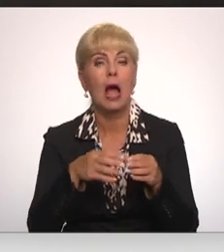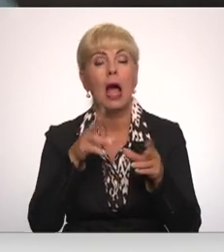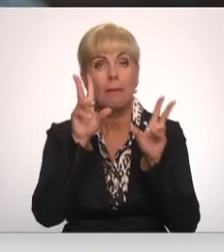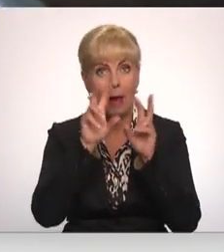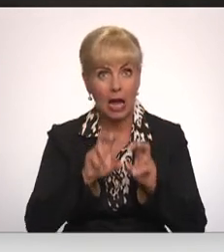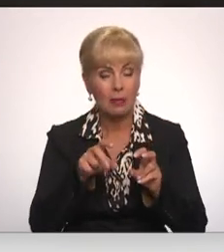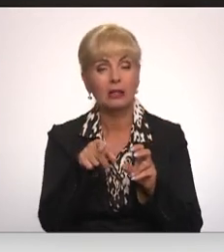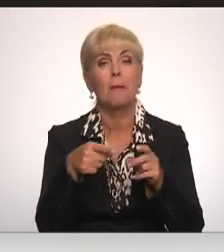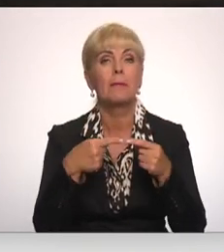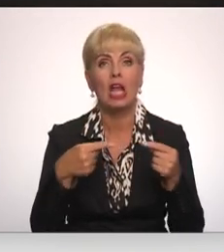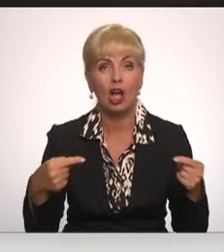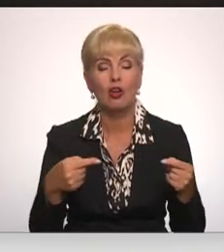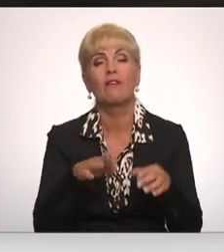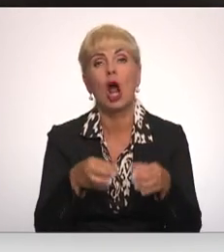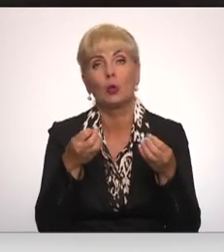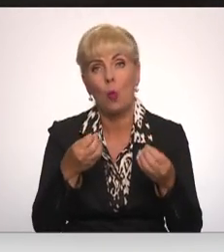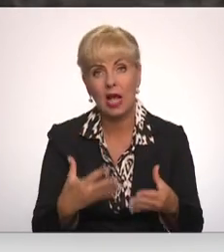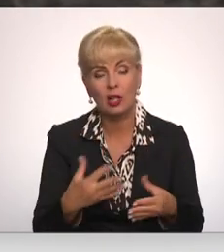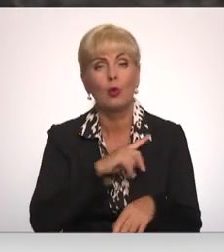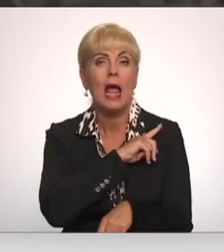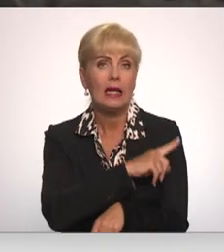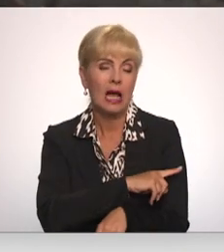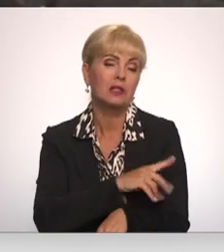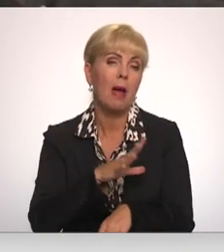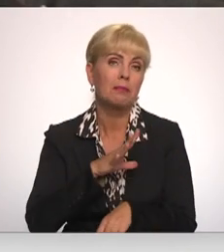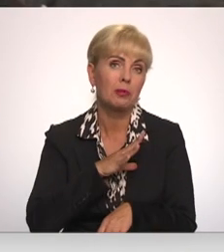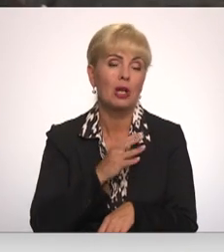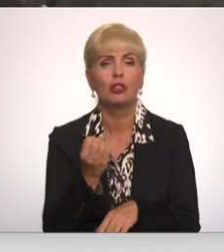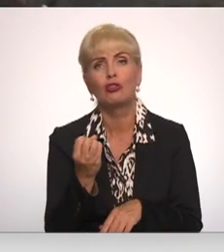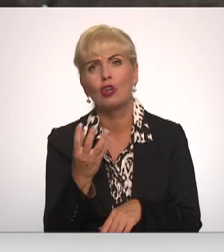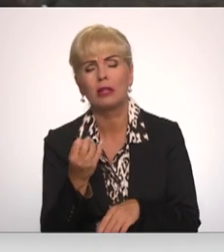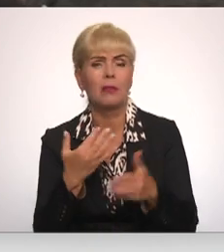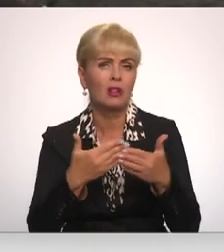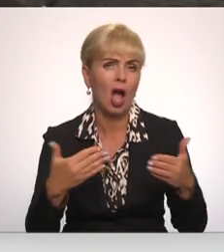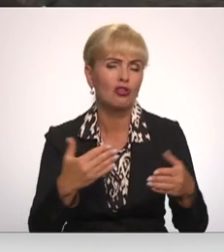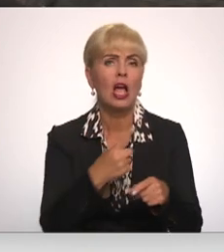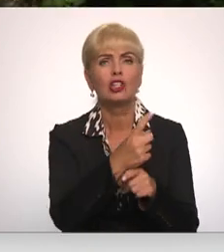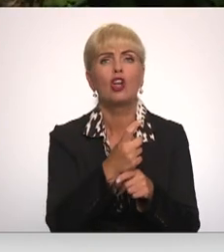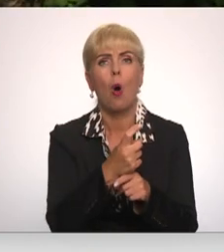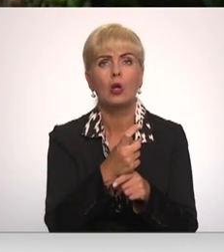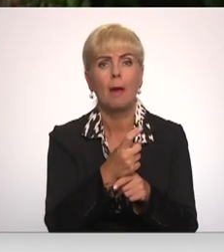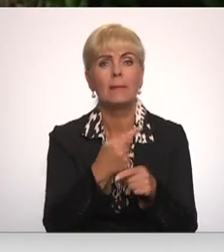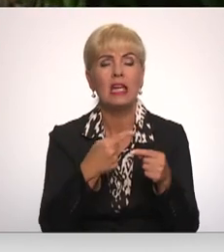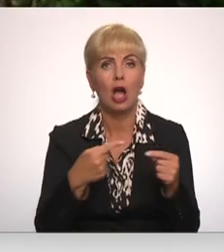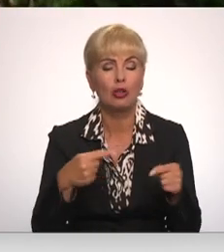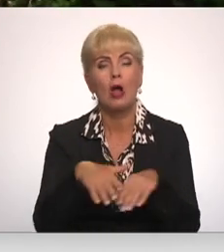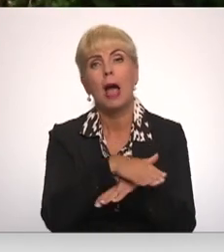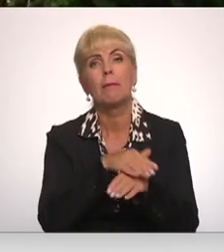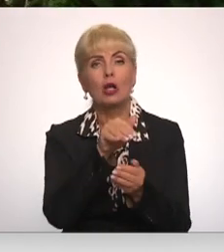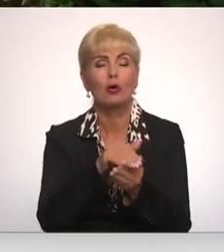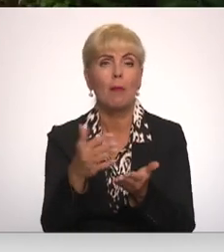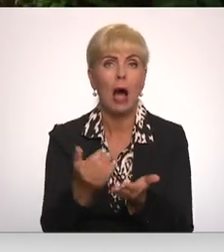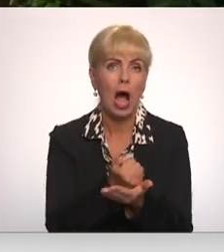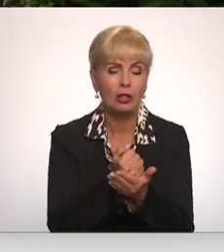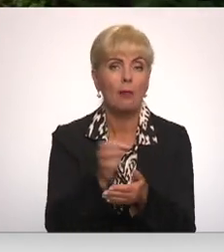apskatītajiem priekšmetiem mēs varam secināt, ka iespējams ir bijuši kādi 14 dažādi šaujamieroči. Masu kapu atradējam